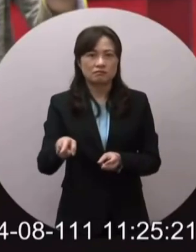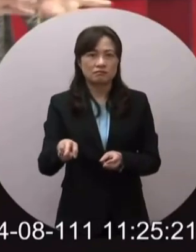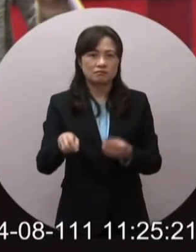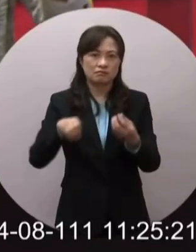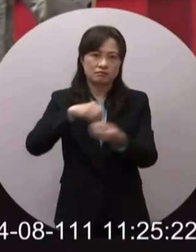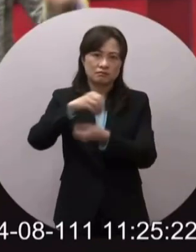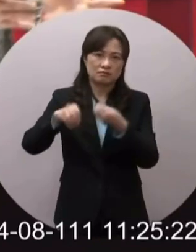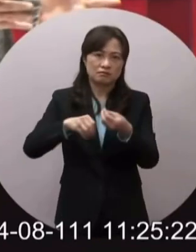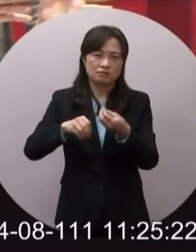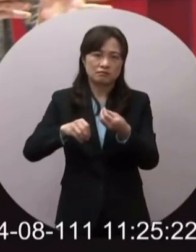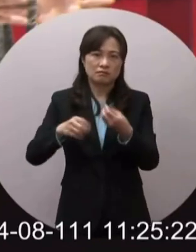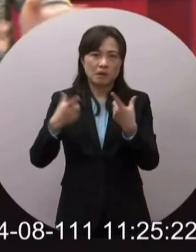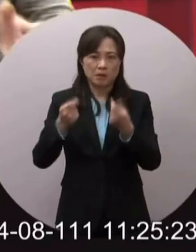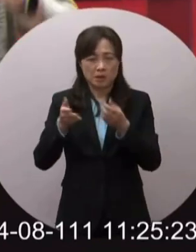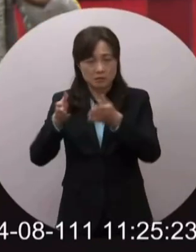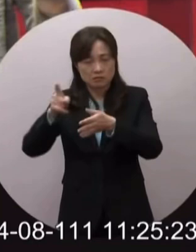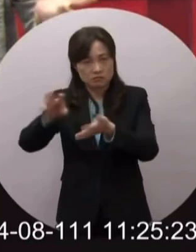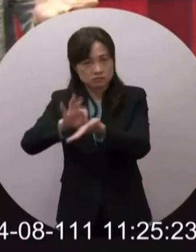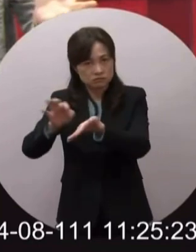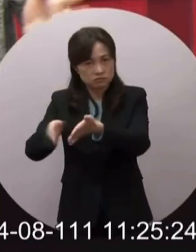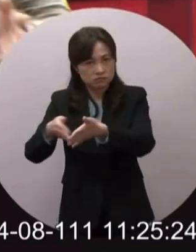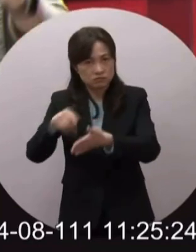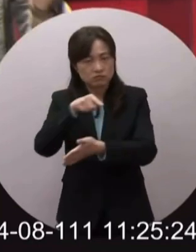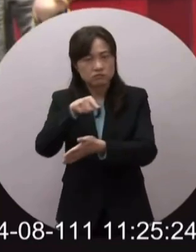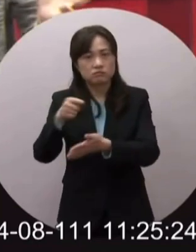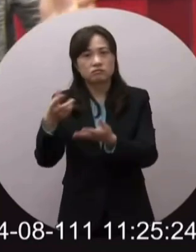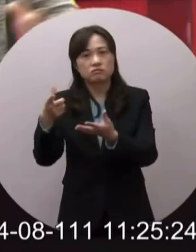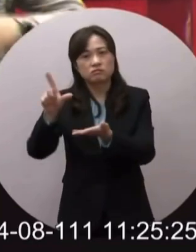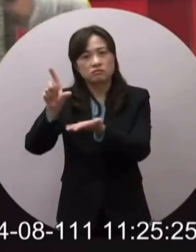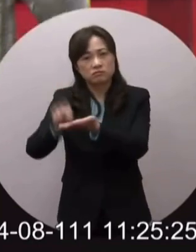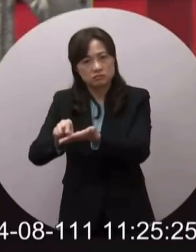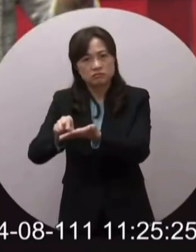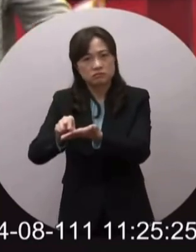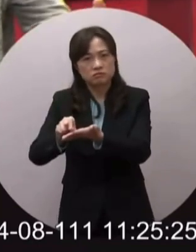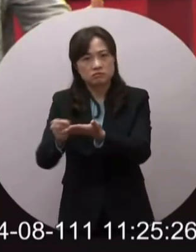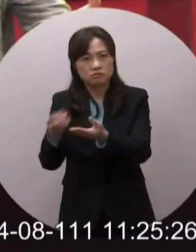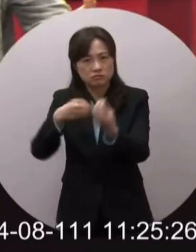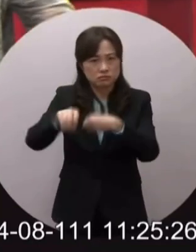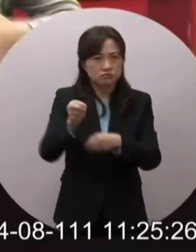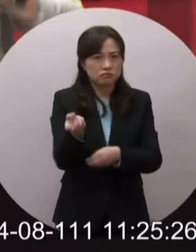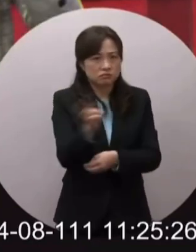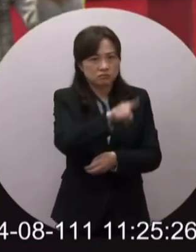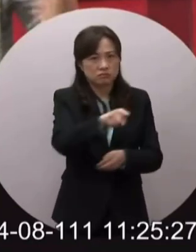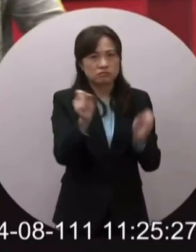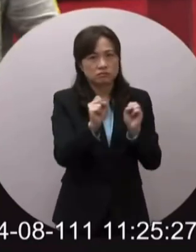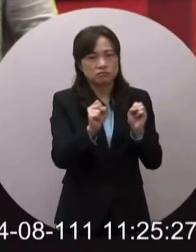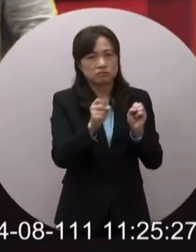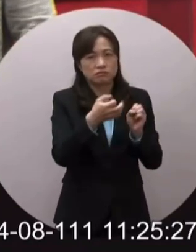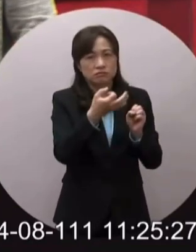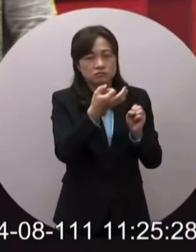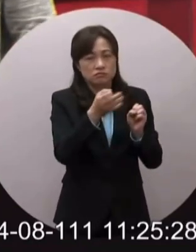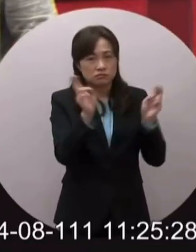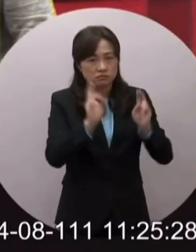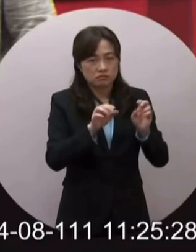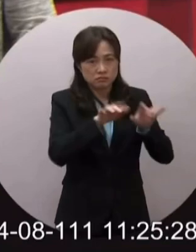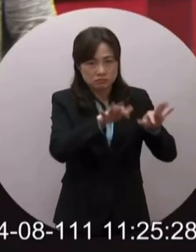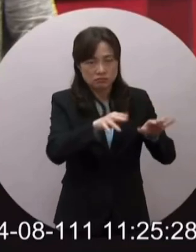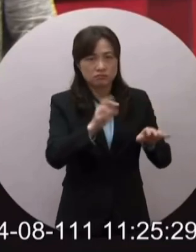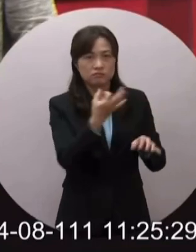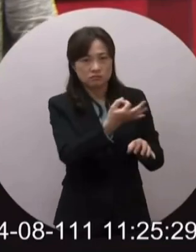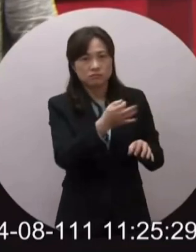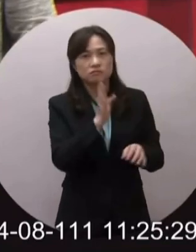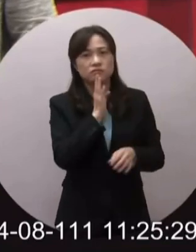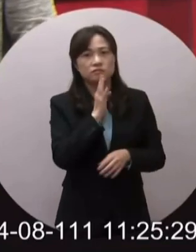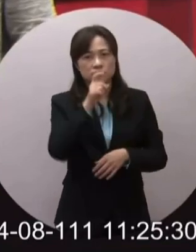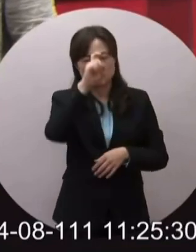挤到他原来要用的教育用途。所以院长是不是可以答应说，在这次run完之后，可以再检视一下地方